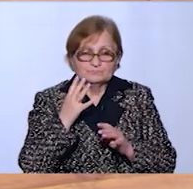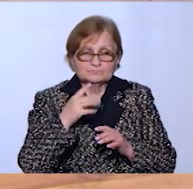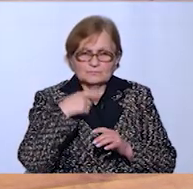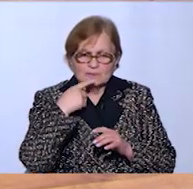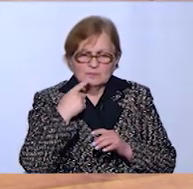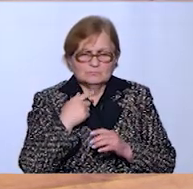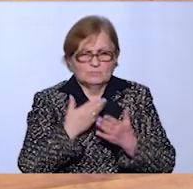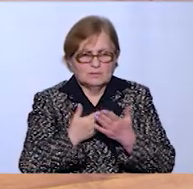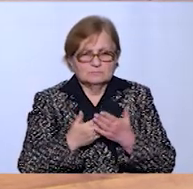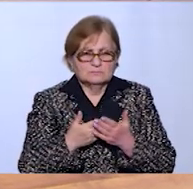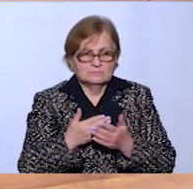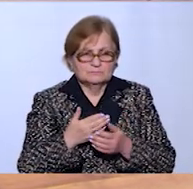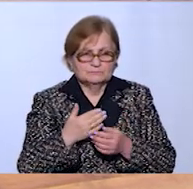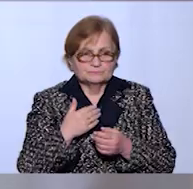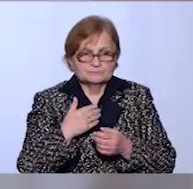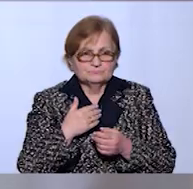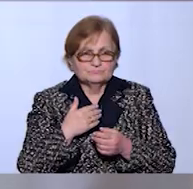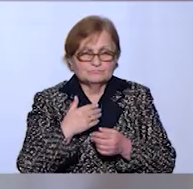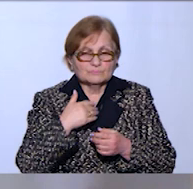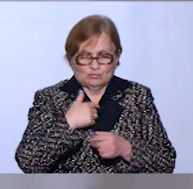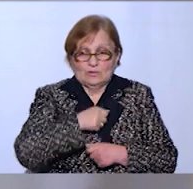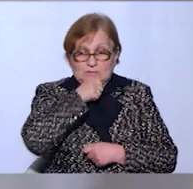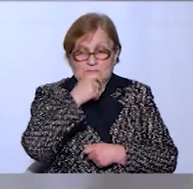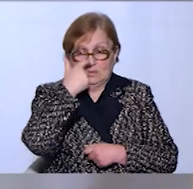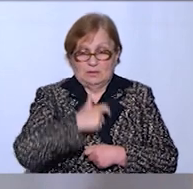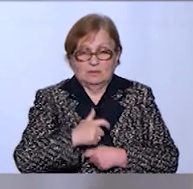ამიტომ აი ამ კუთხით რომ შევხედოთ ძალიან მარტივ